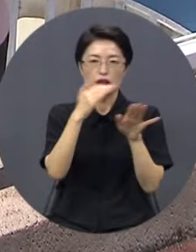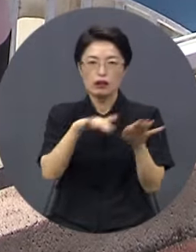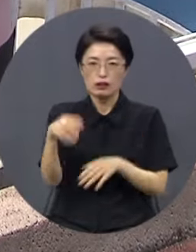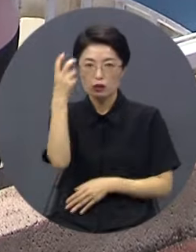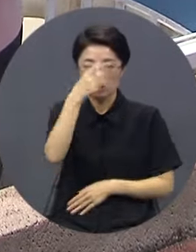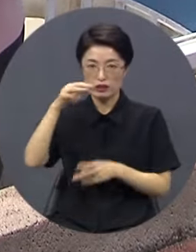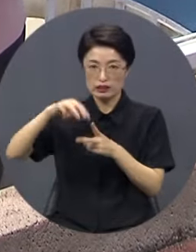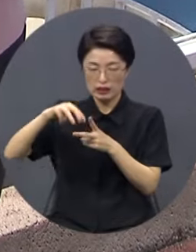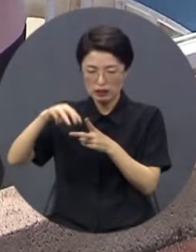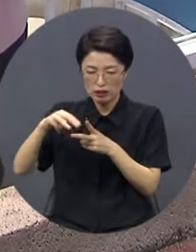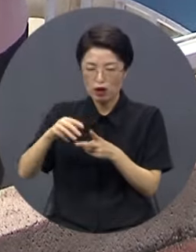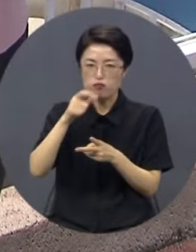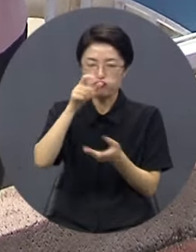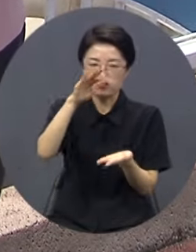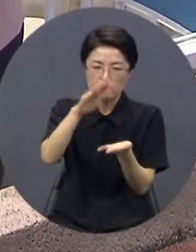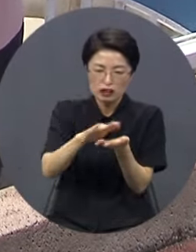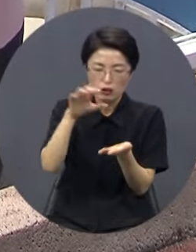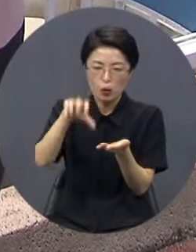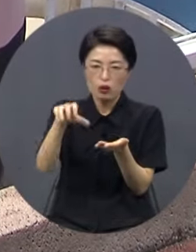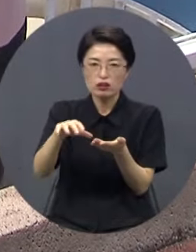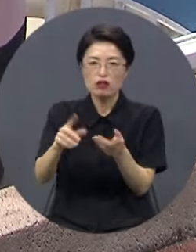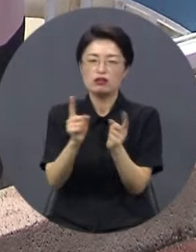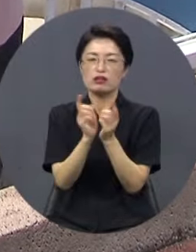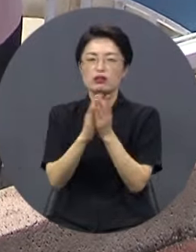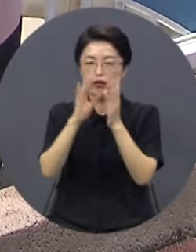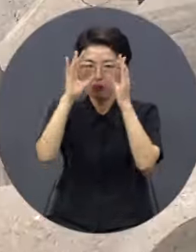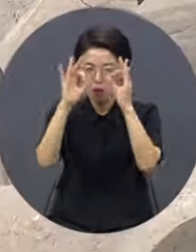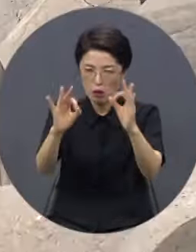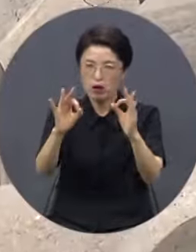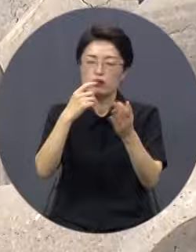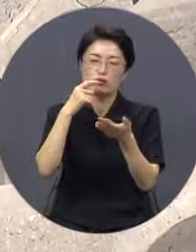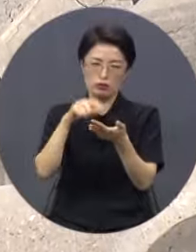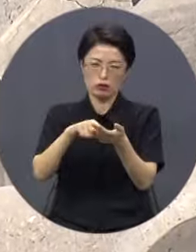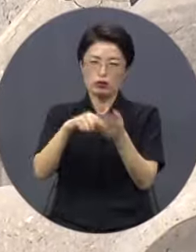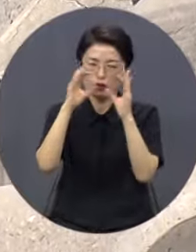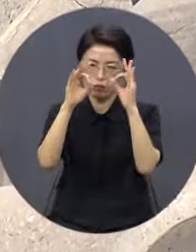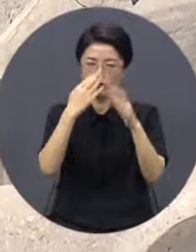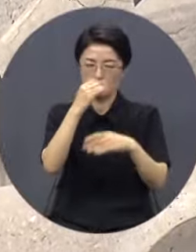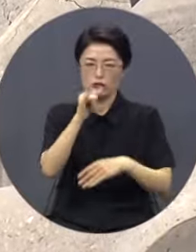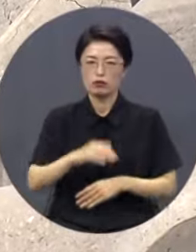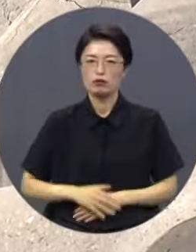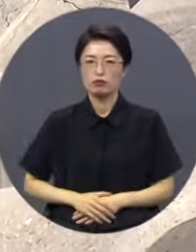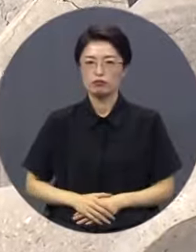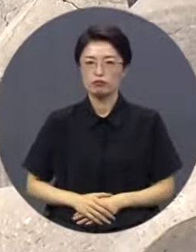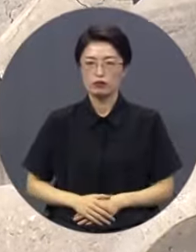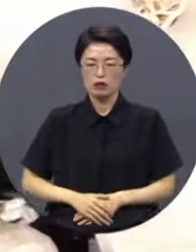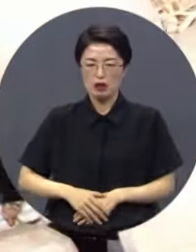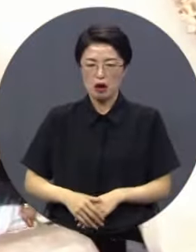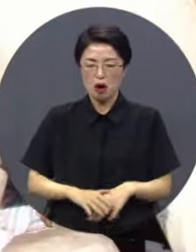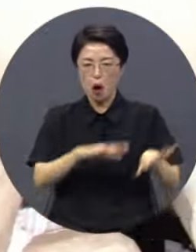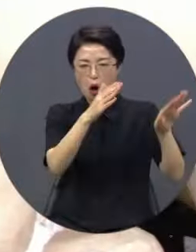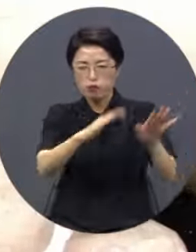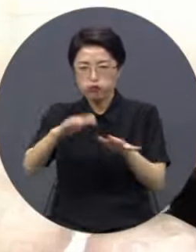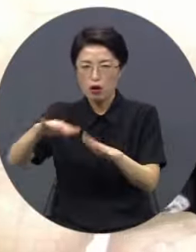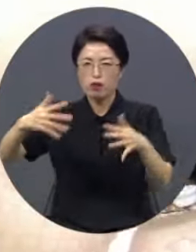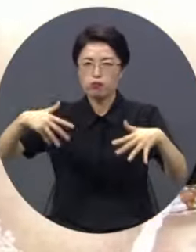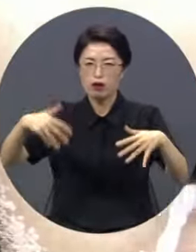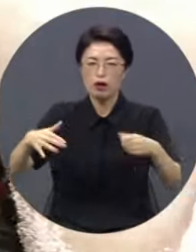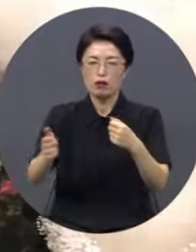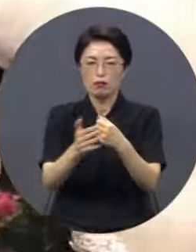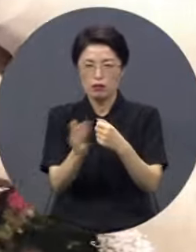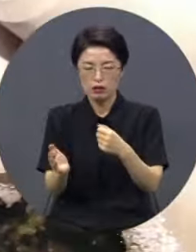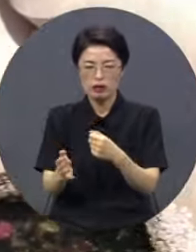해상에서 연산호 유관호 쉽게 볼 수 있습니다 물살이 약한 지형이라 연산호의 포자가 갯바위나